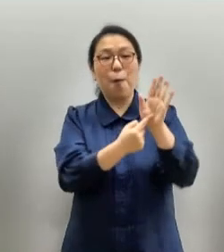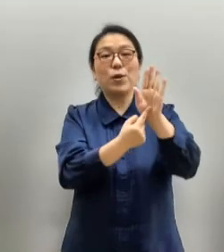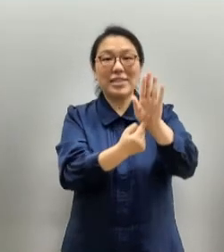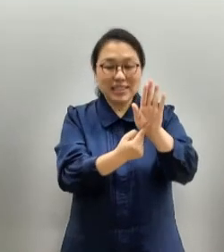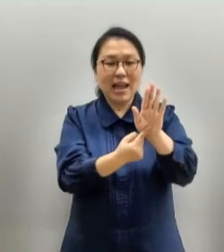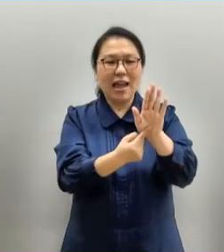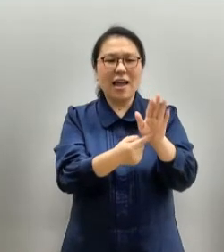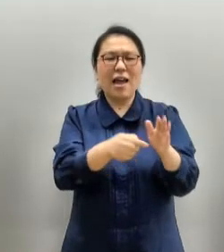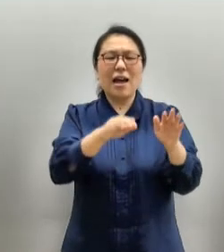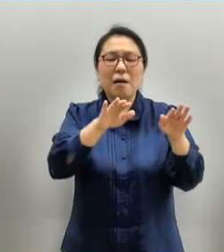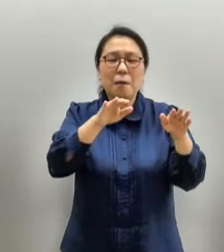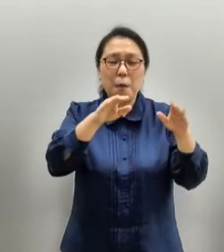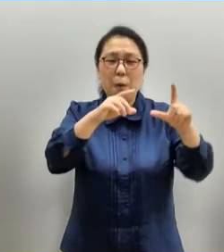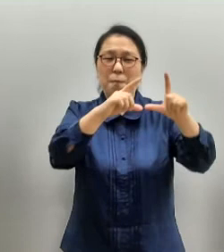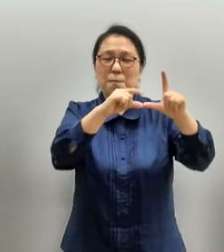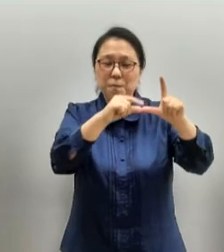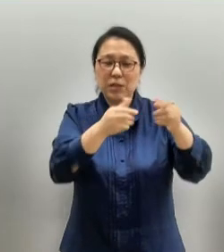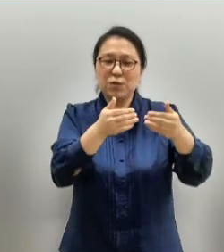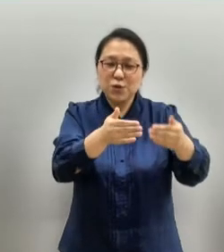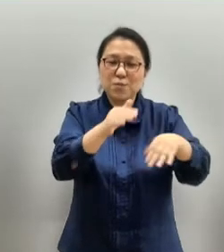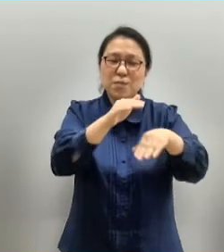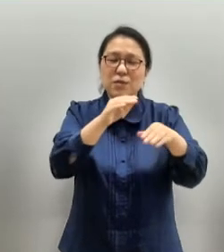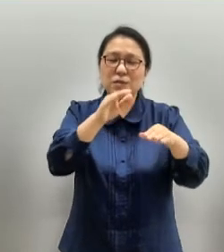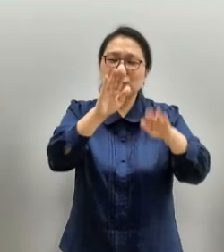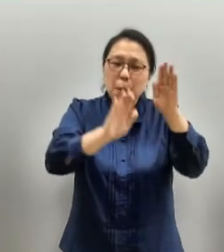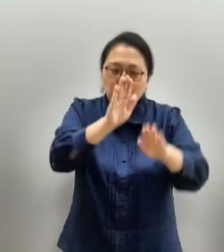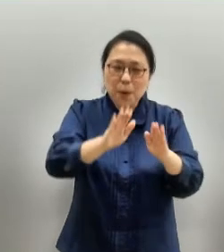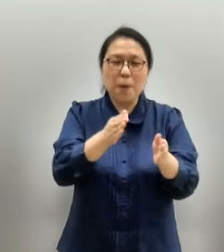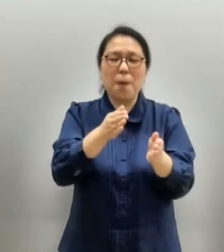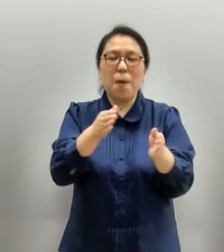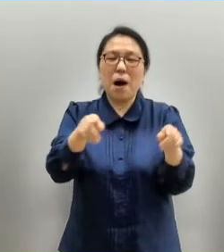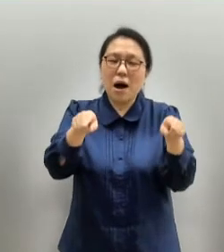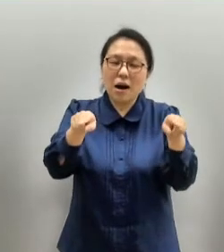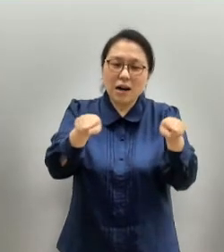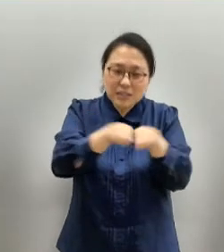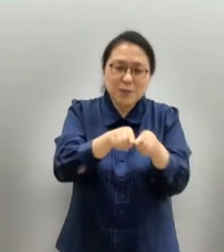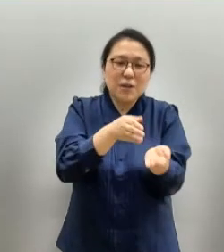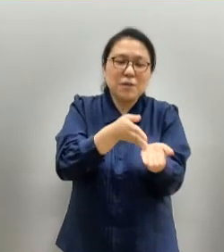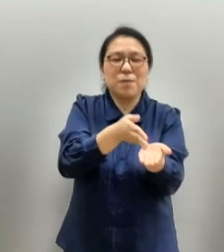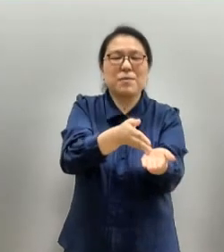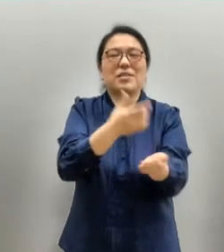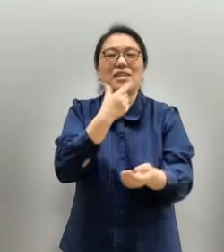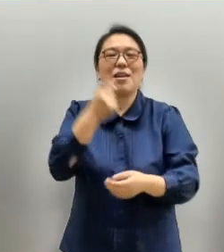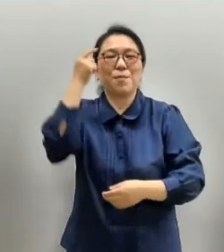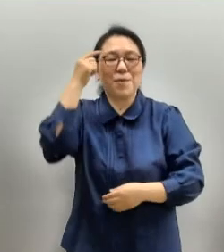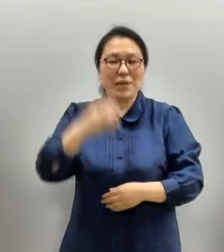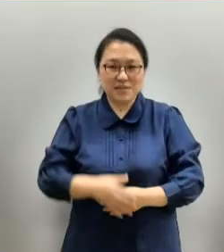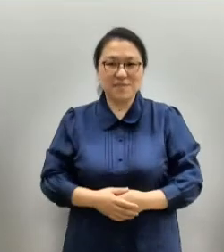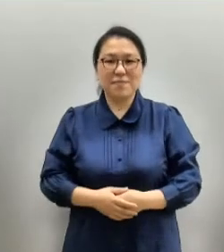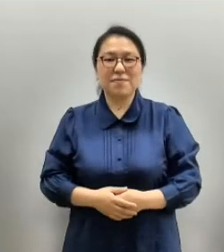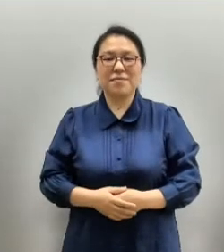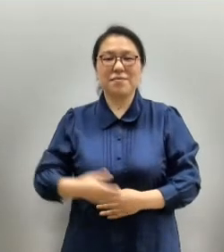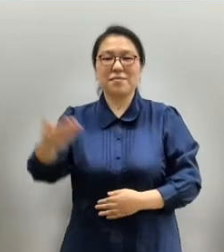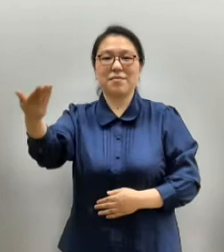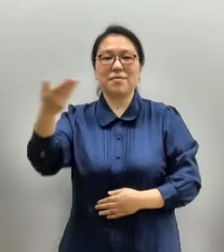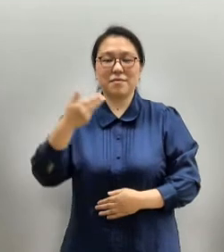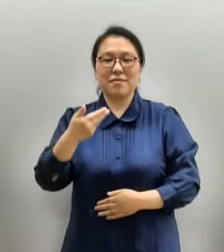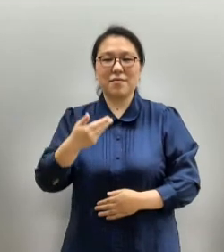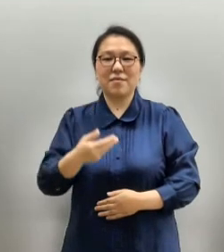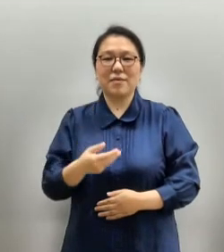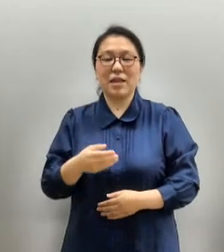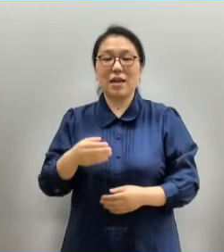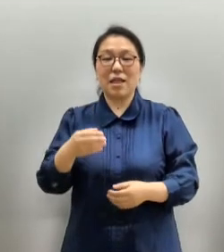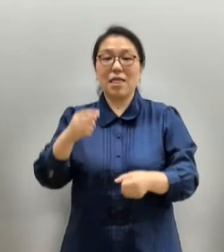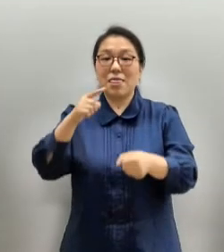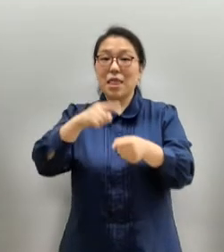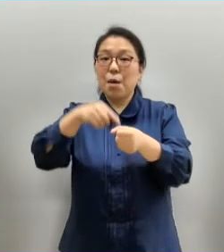できているのかできていないのか、そういう進捗なんかも管理しながら進めていきたいと思っています。 年末までに、まあ、なんと100に近づ